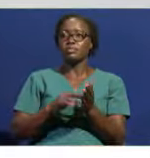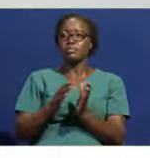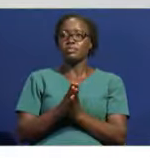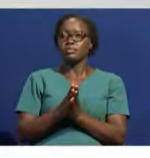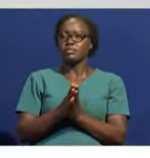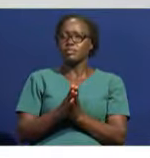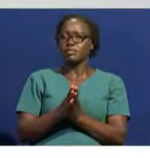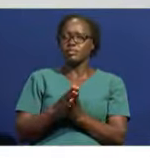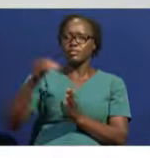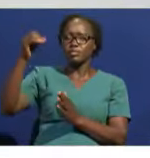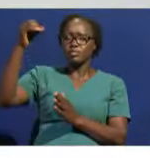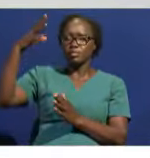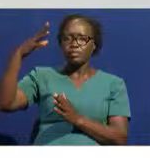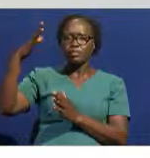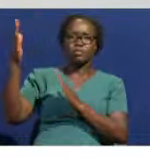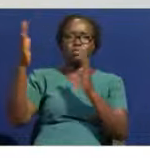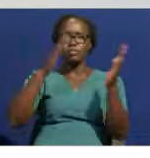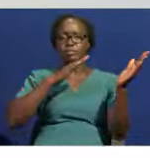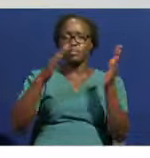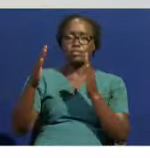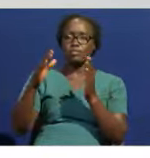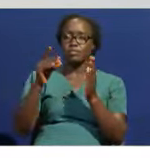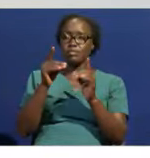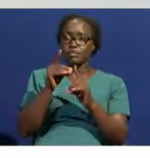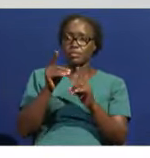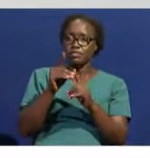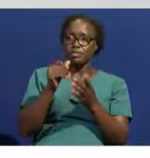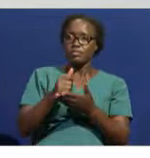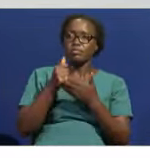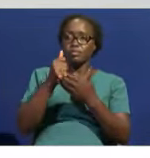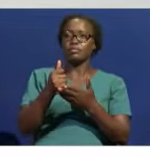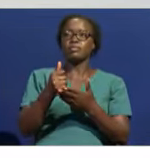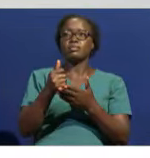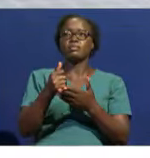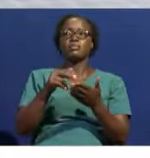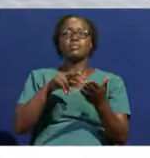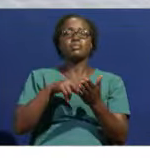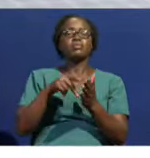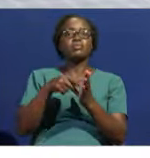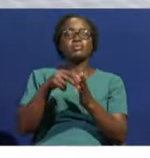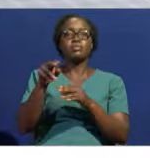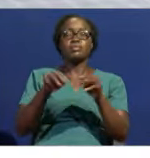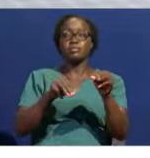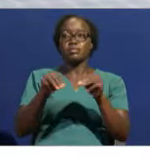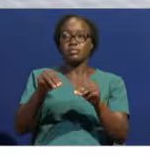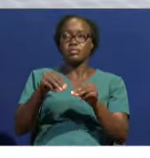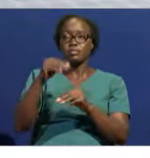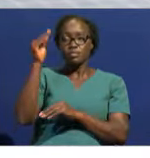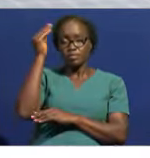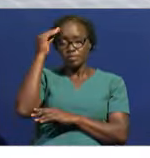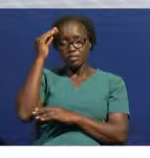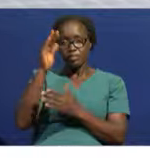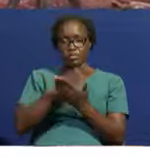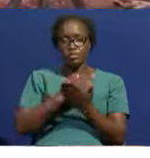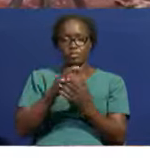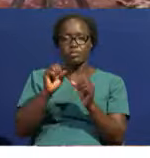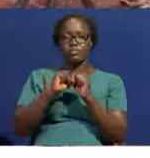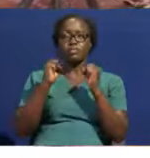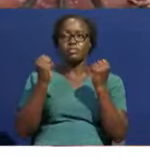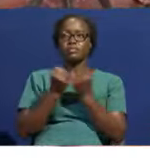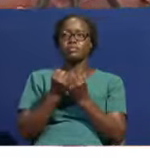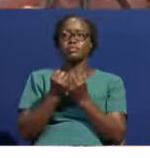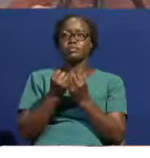kuni, jua na upepo. Data hizo zitasaidia wasimamizi wa mradi wa ushirikiano na taasisi za elimu na jamii kwa jumla